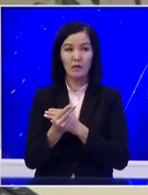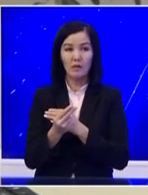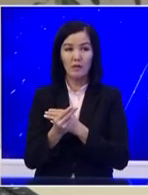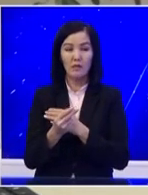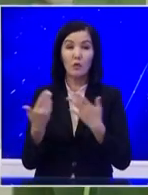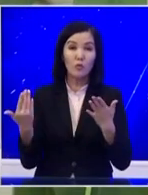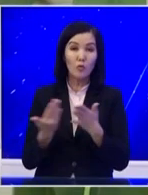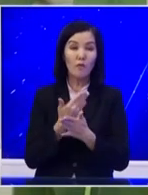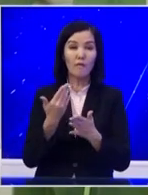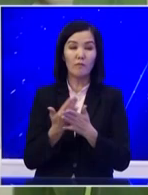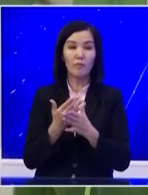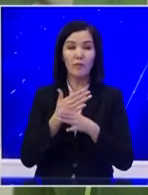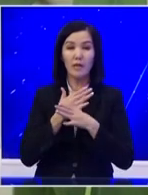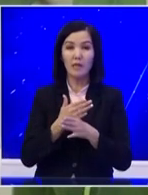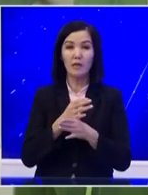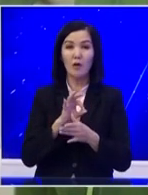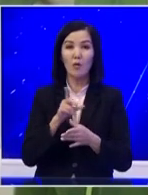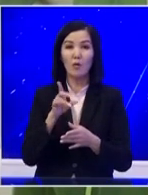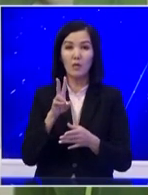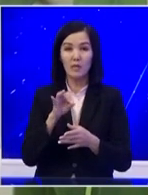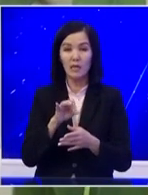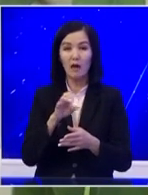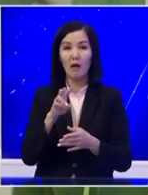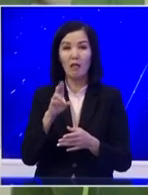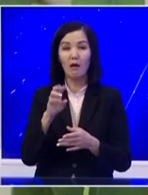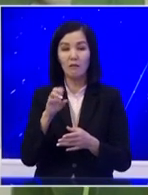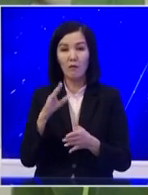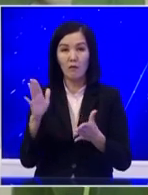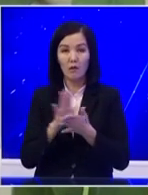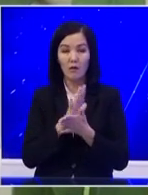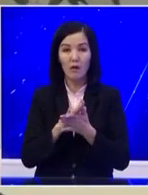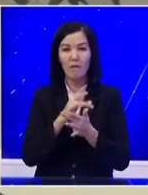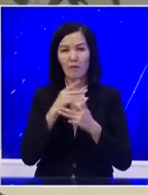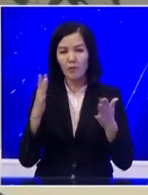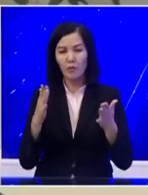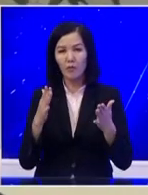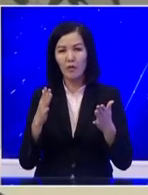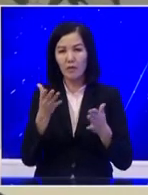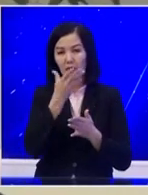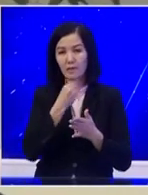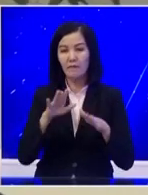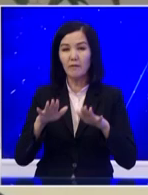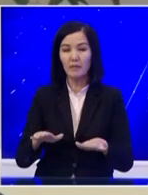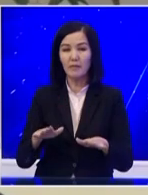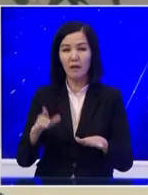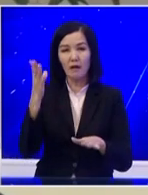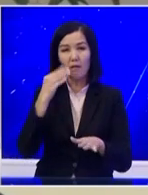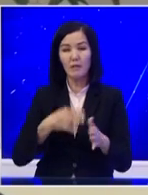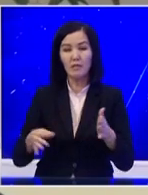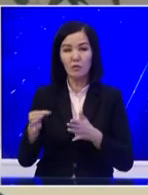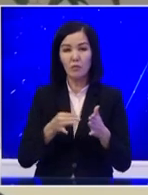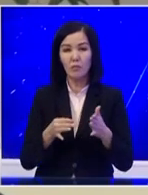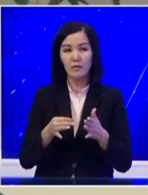чему-то новому. Благодаря «Огни Алатау» я побывала во многих сакральных местах Алматинской области.